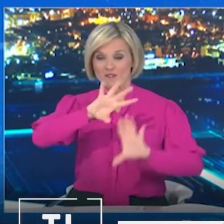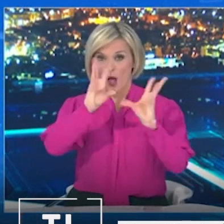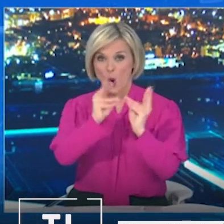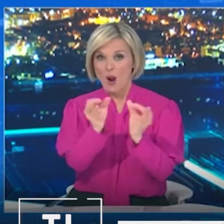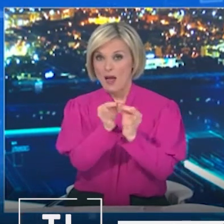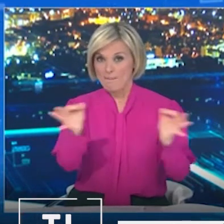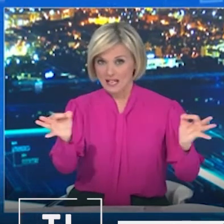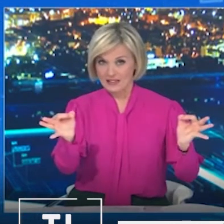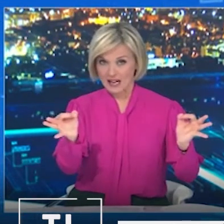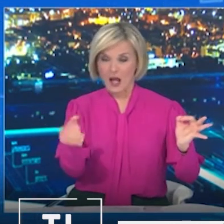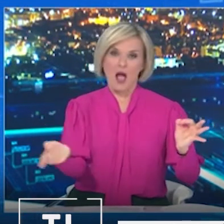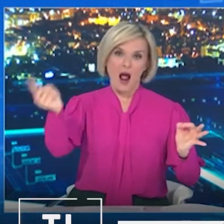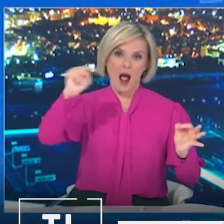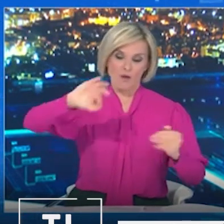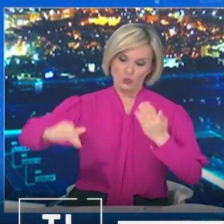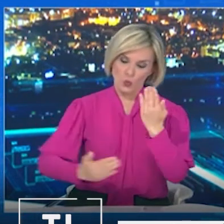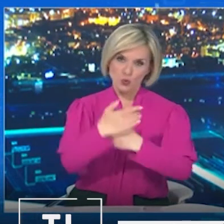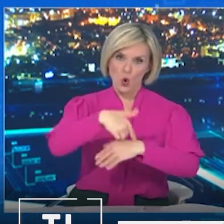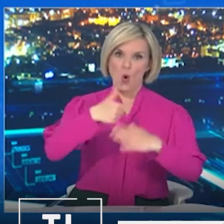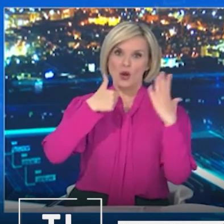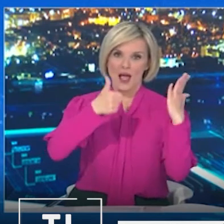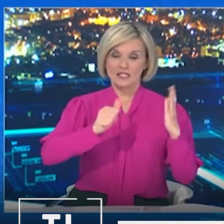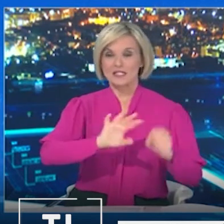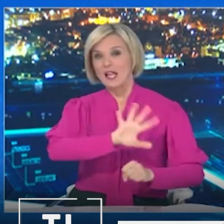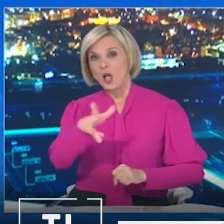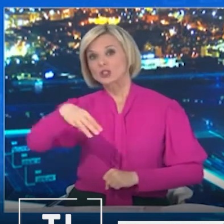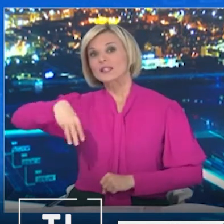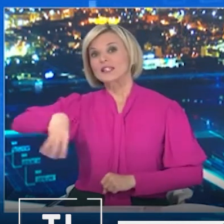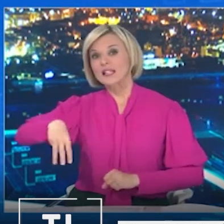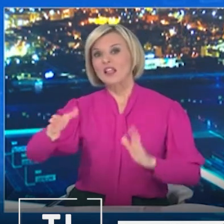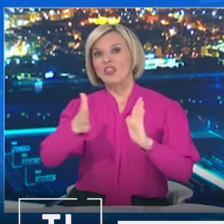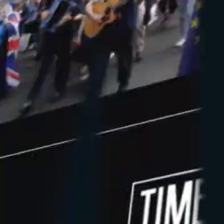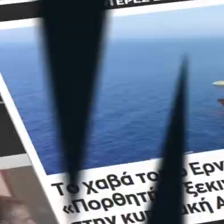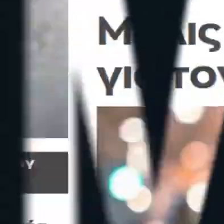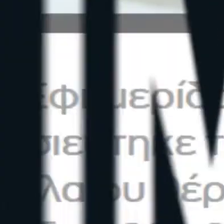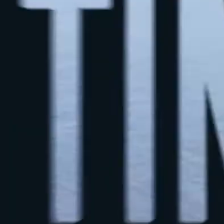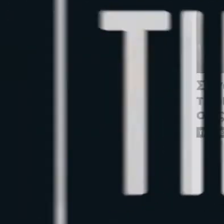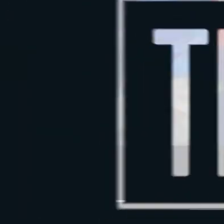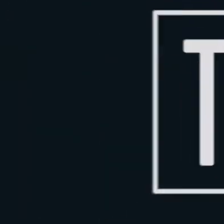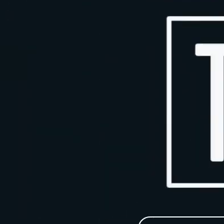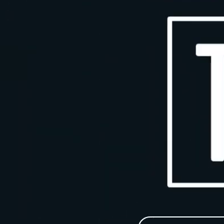ως την 3η 16 Μαρτίου στις 6 το πρωί, με εξαίρεση την περιφερειακή ενότητα Λάρισας.